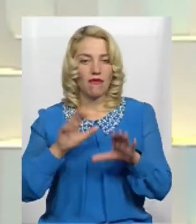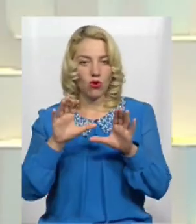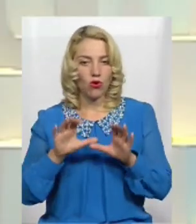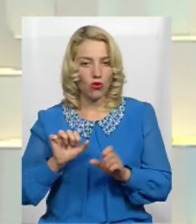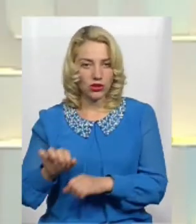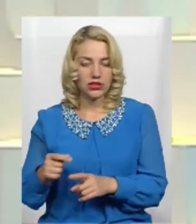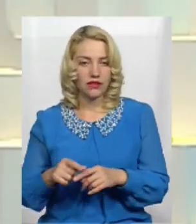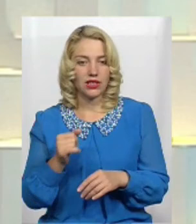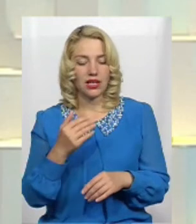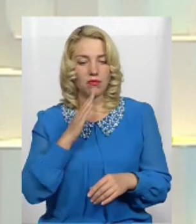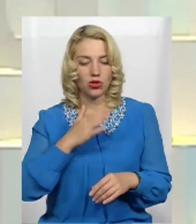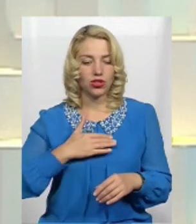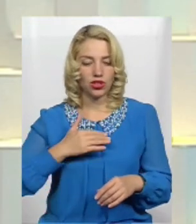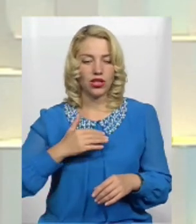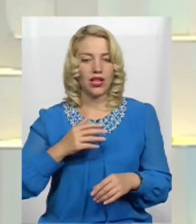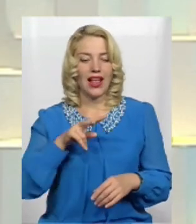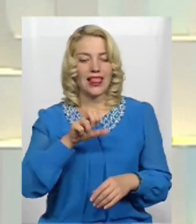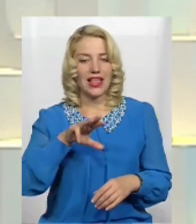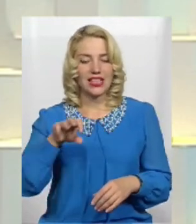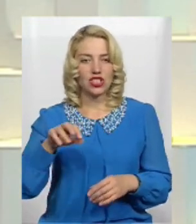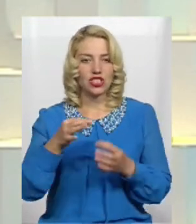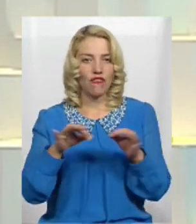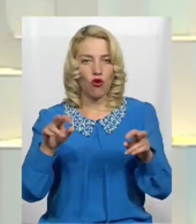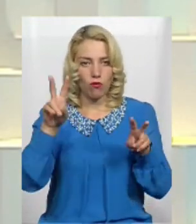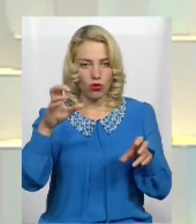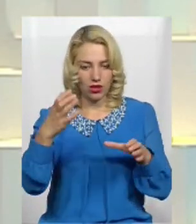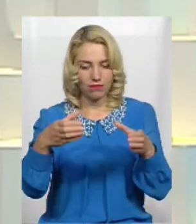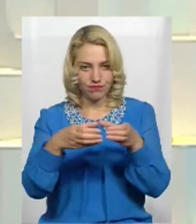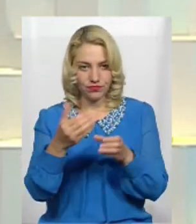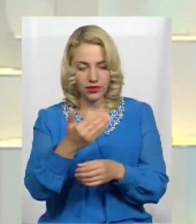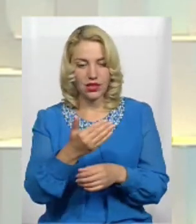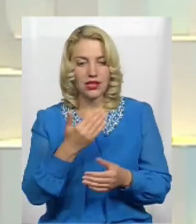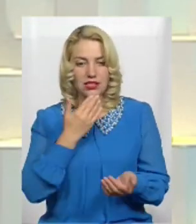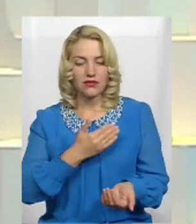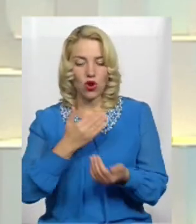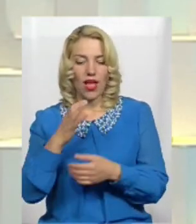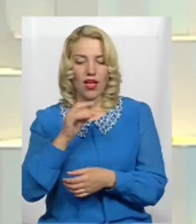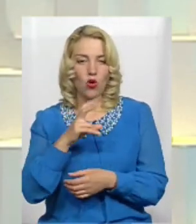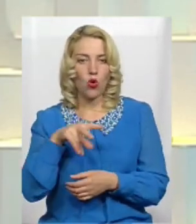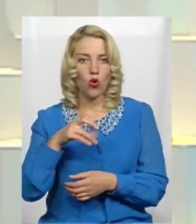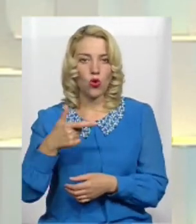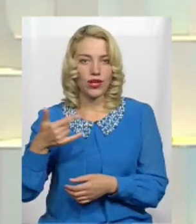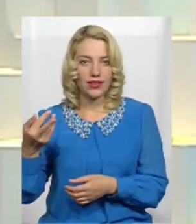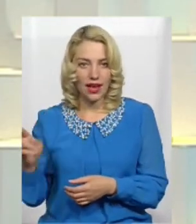мої побратими летичівські свободівці звернулися і до екології, і до